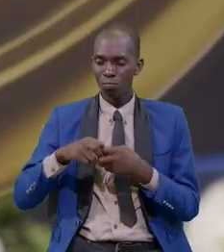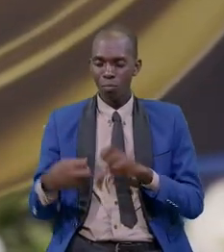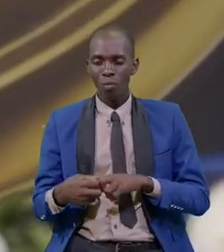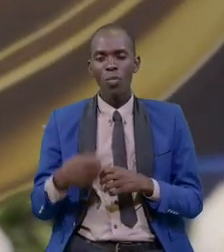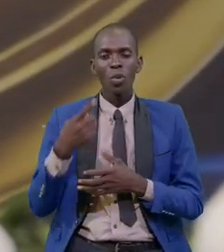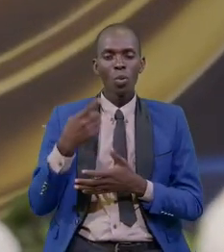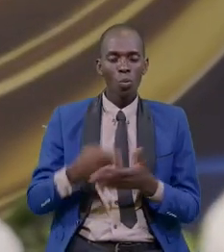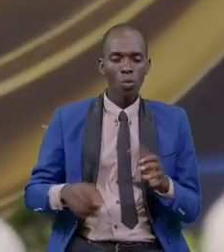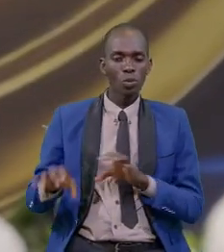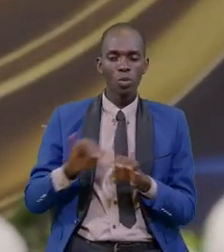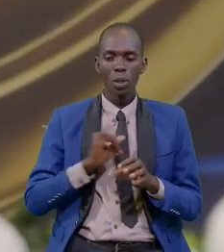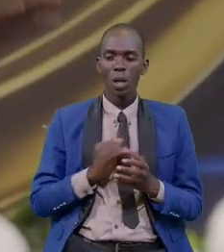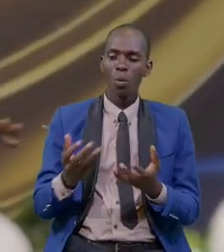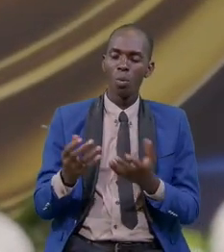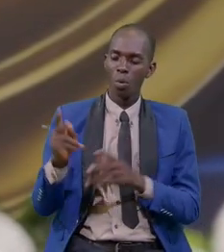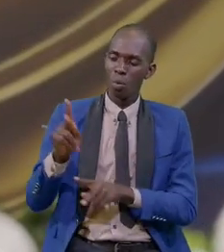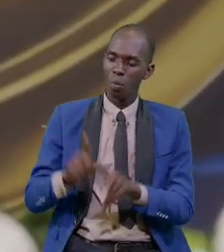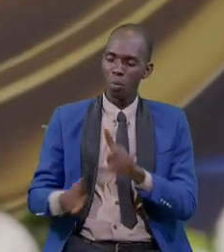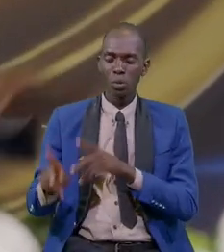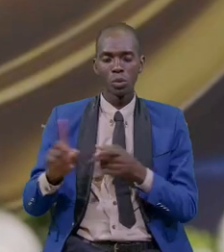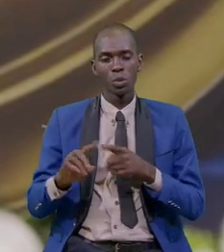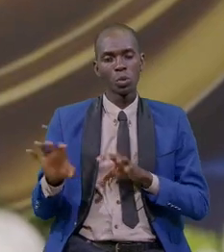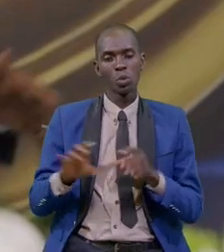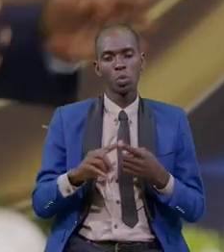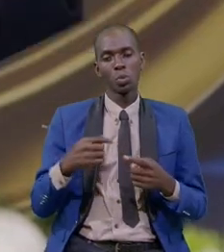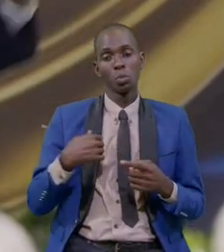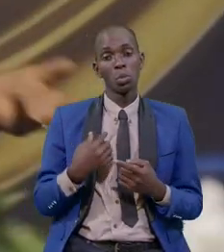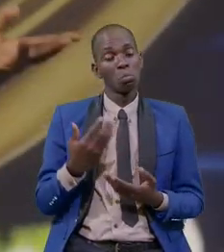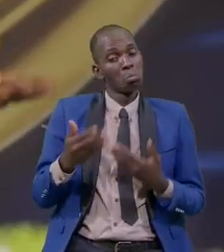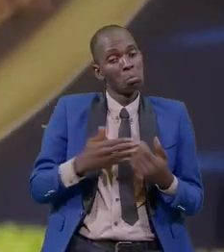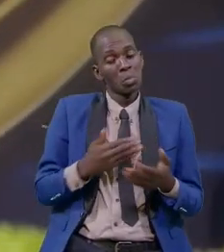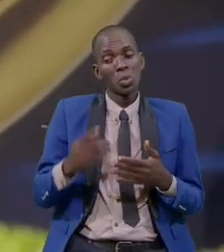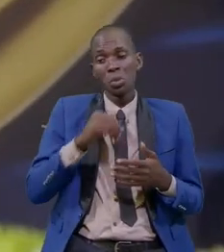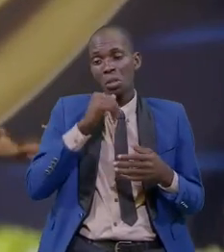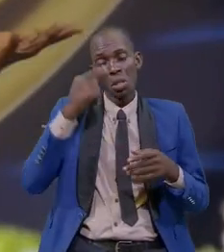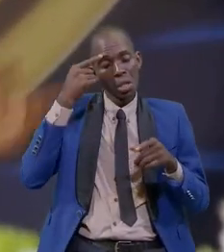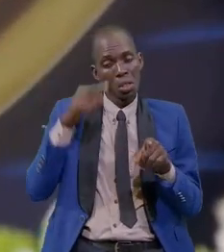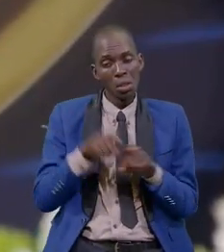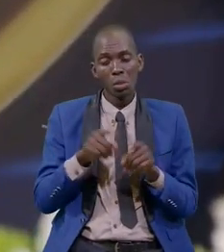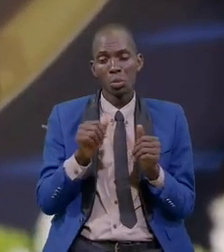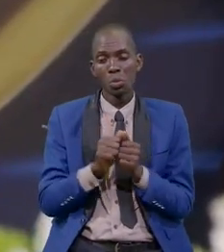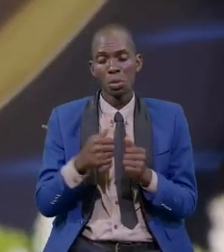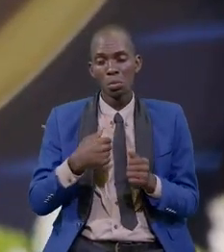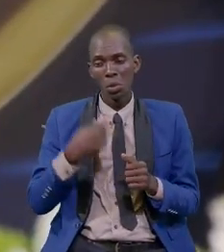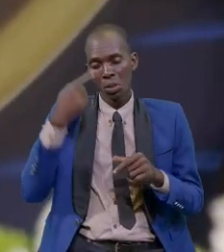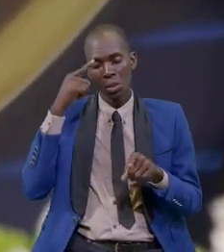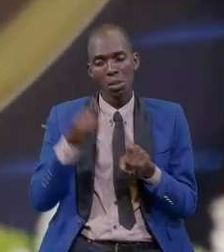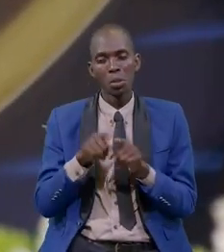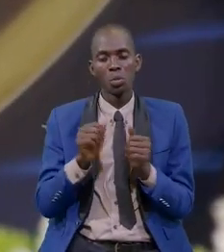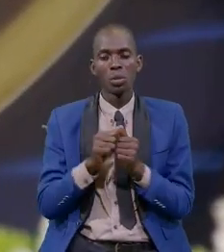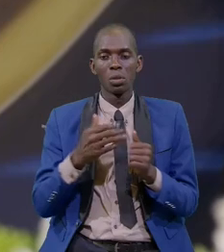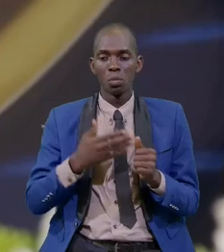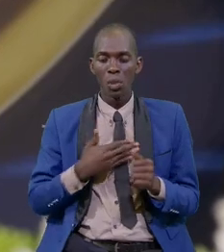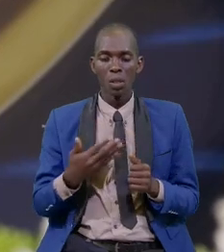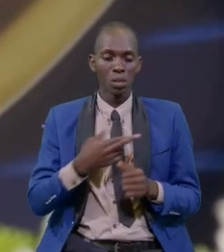si cela n'est pas d'accord avec ma doctrine, avec ma religion, avec mon église, qu'aurais-je voulu que quelqu'un